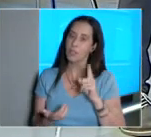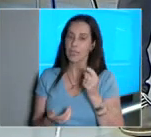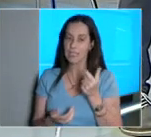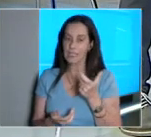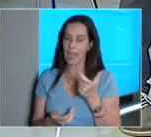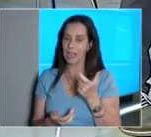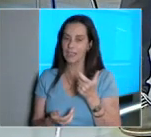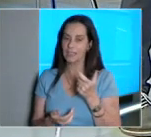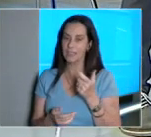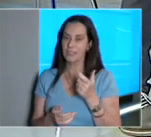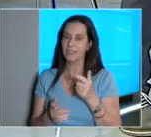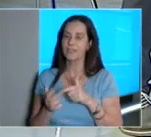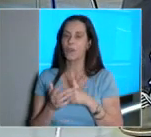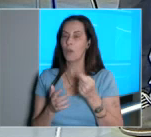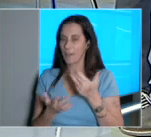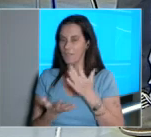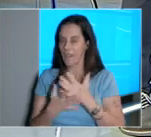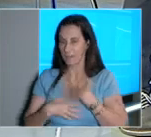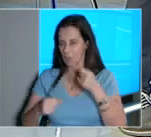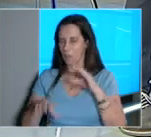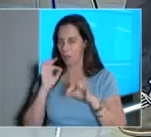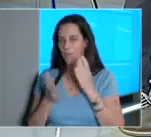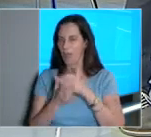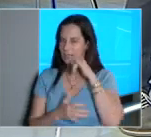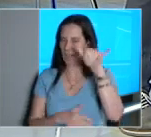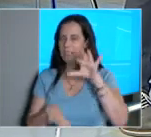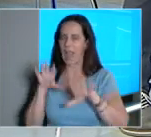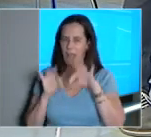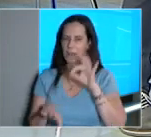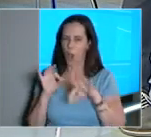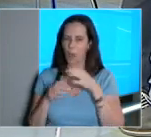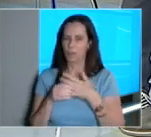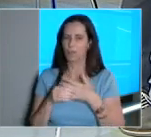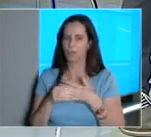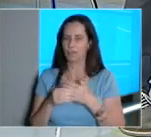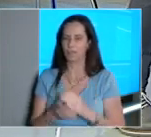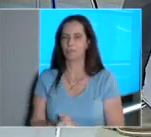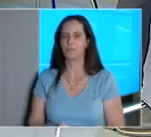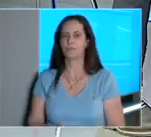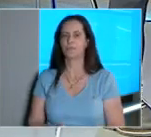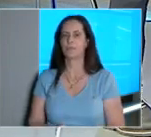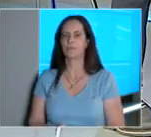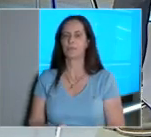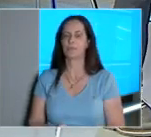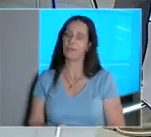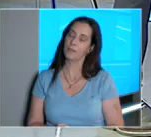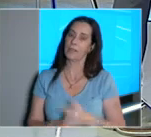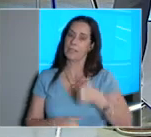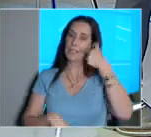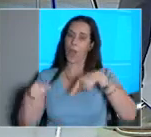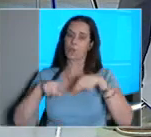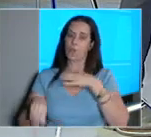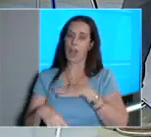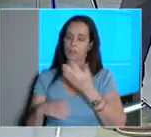קצת מוקדם נמאס לו מהבחירות, כבר טס לחול ומוצא עצמו תמונות יפות בארצות הברית. כן, שר החוץ